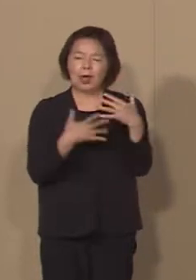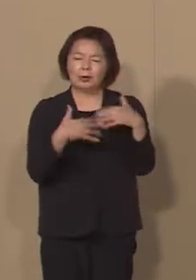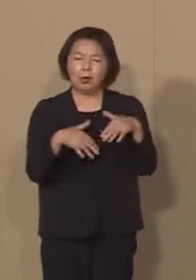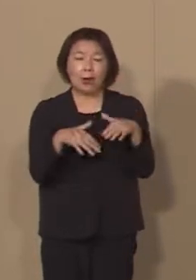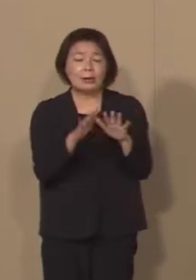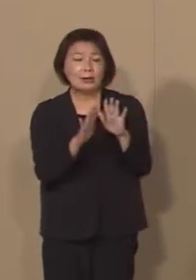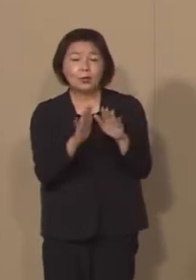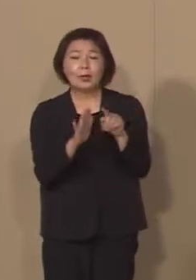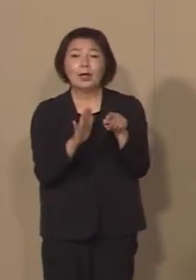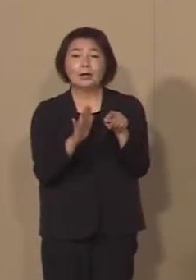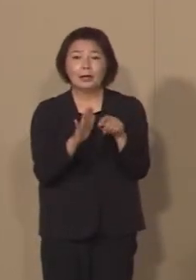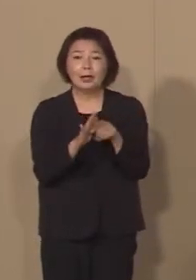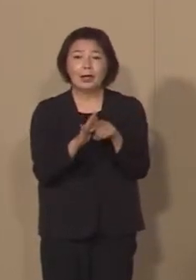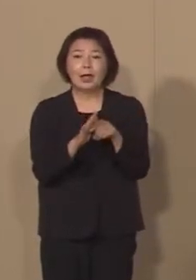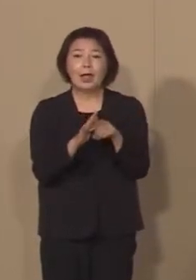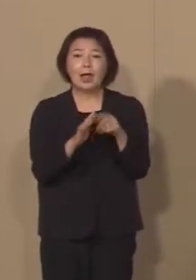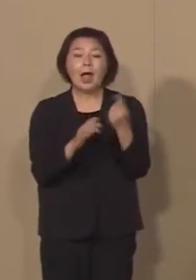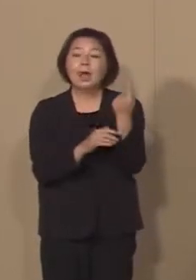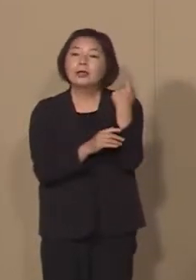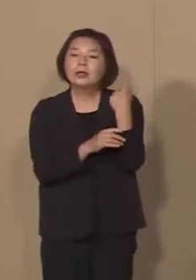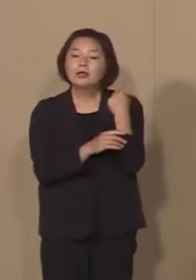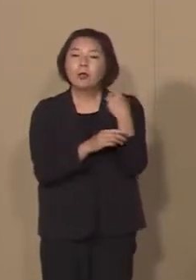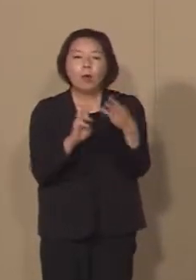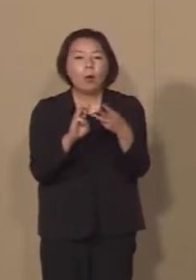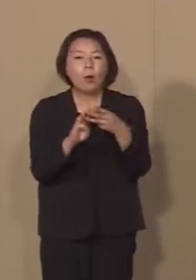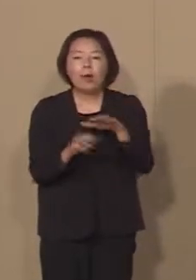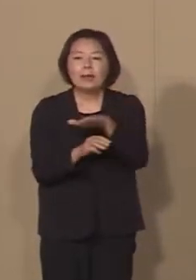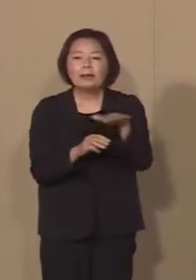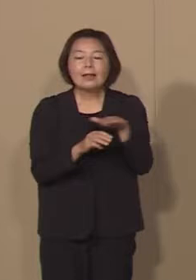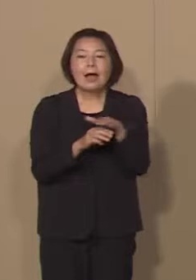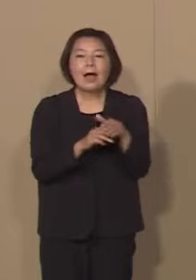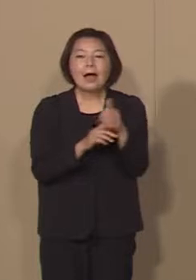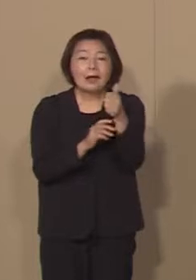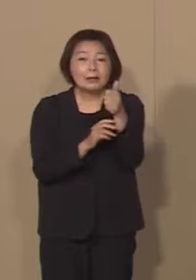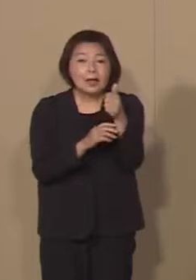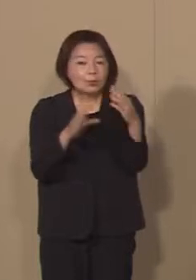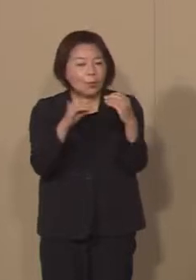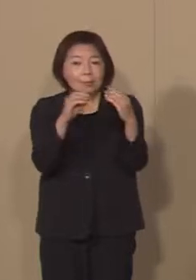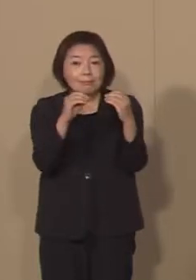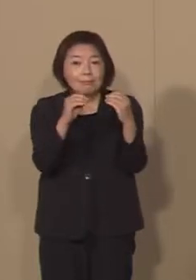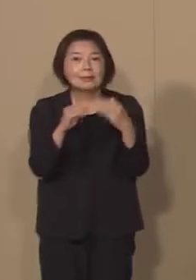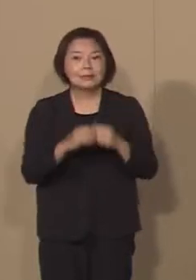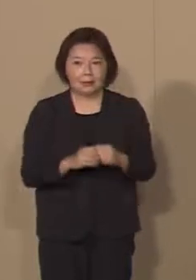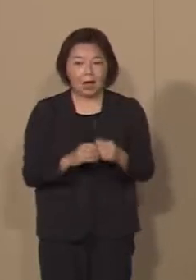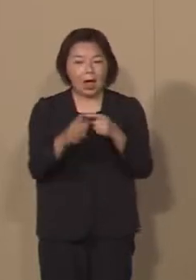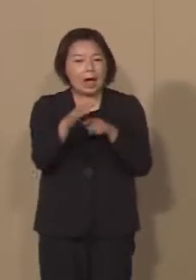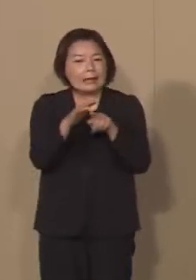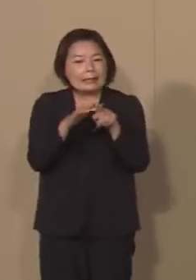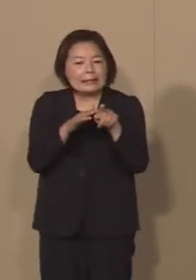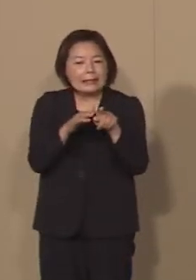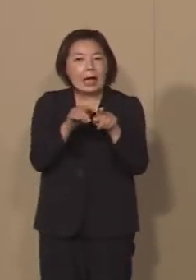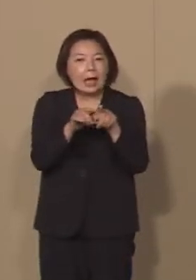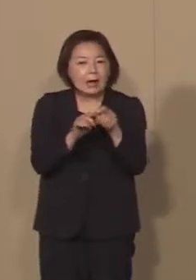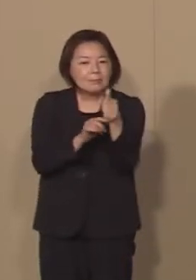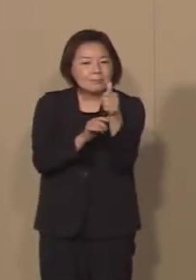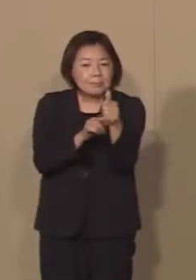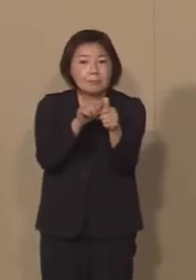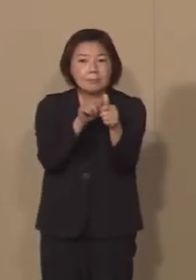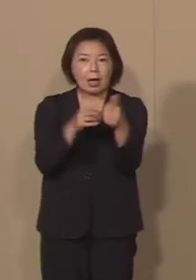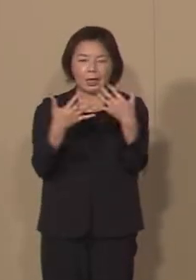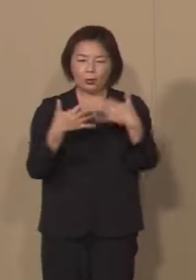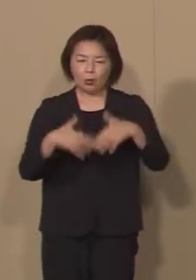昨日一昨日たようなそういう賞賛とちょっと話はなくもしたんですけどやっぱりリーダーが弱いというか